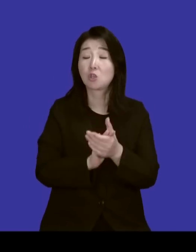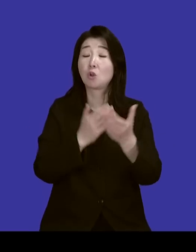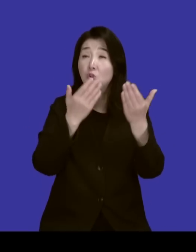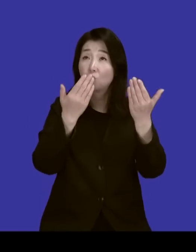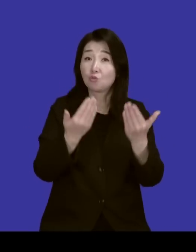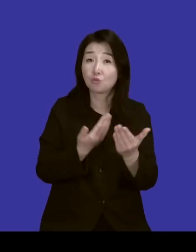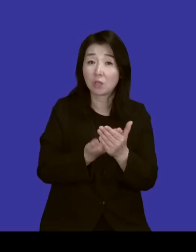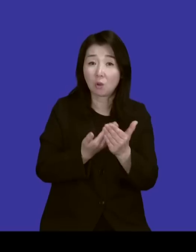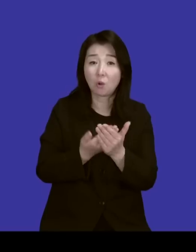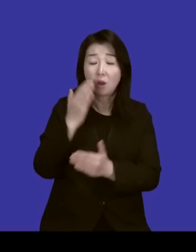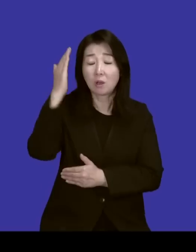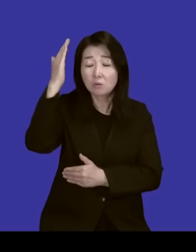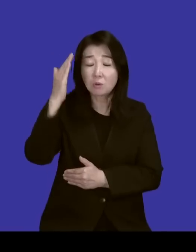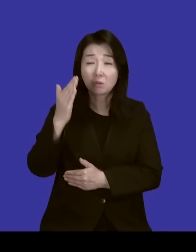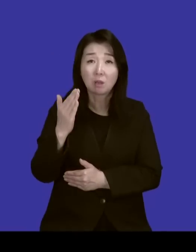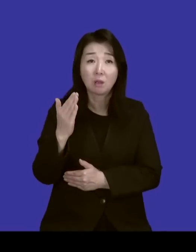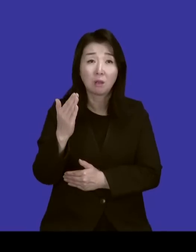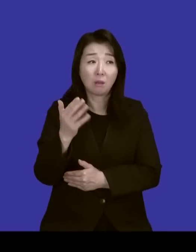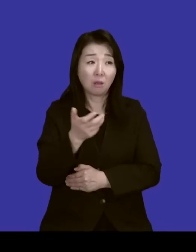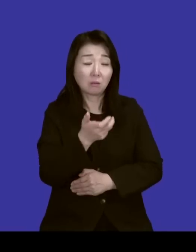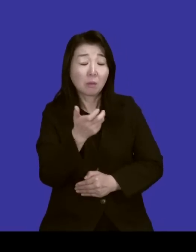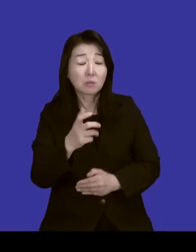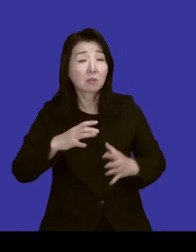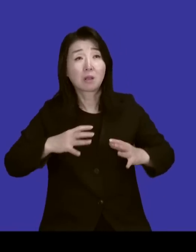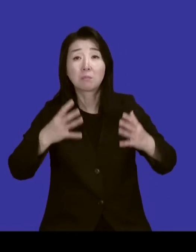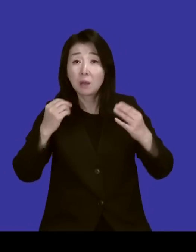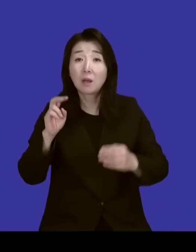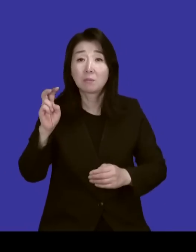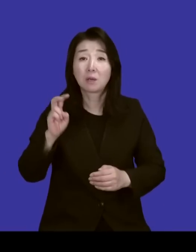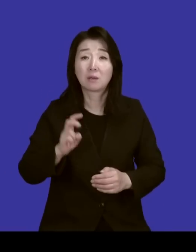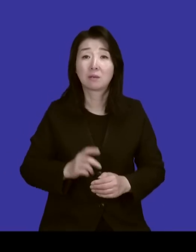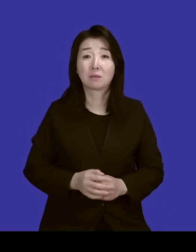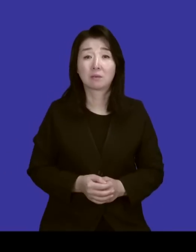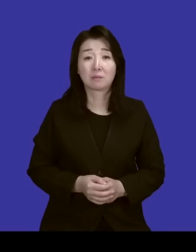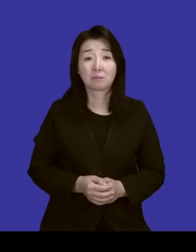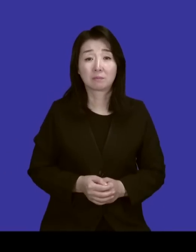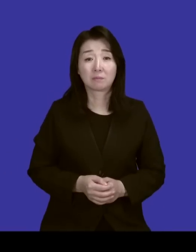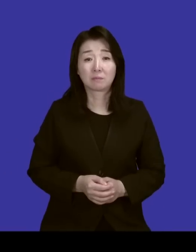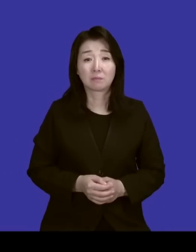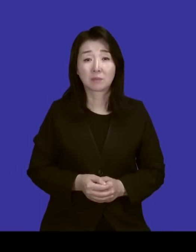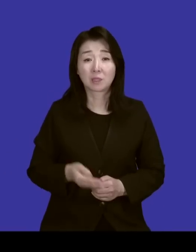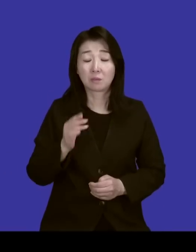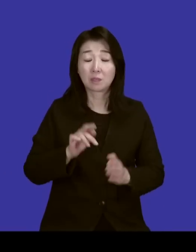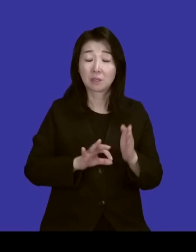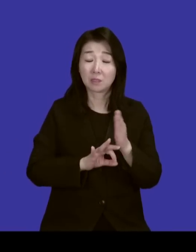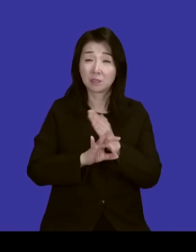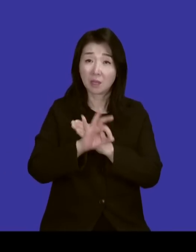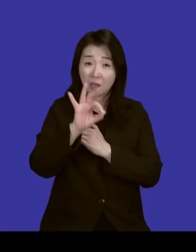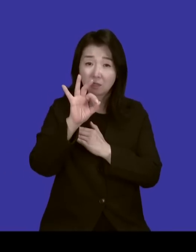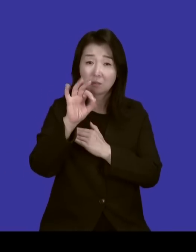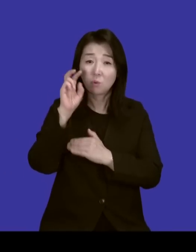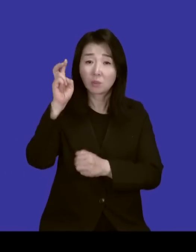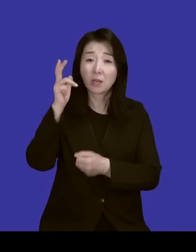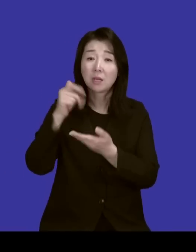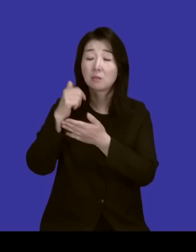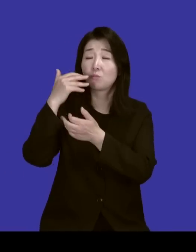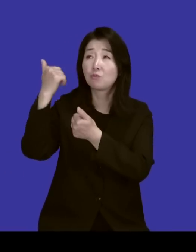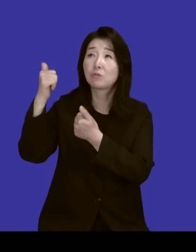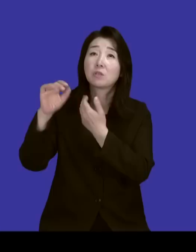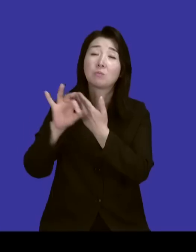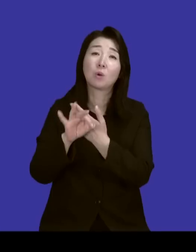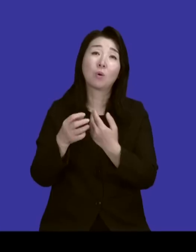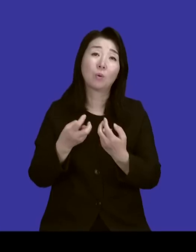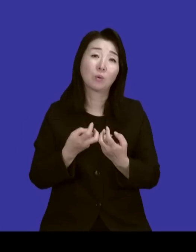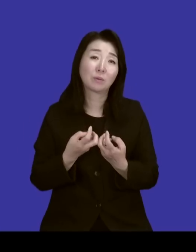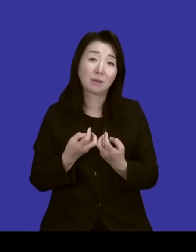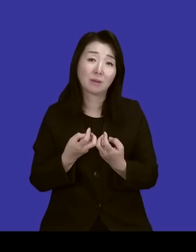설교자인데 다니면서 얼마나 많이 자랑하겠느냐고. 예. 그런데 그날 아침 혹시 하나님이 부르시면 어떡하나.